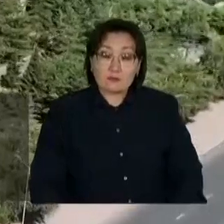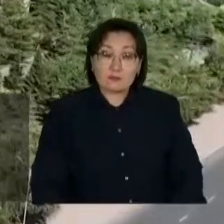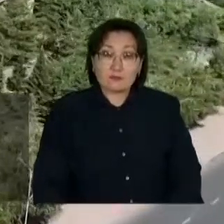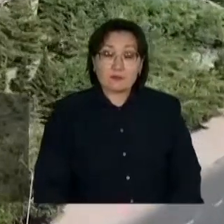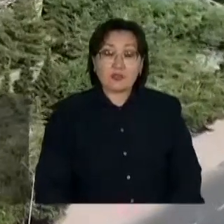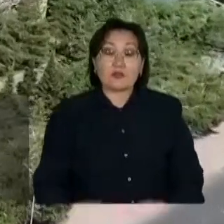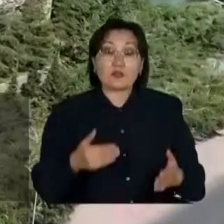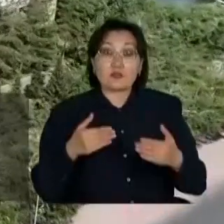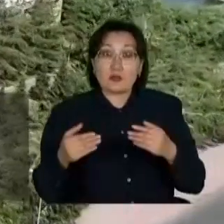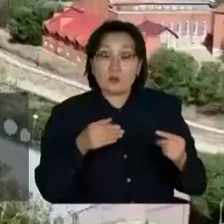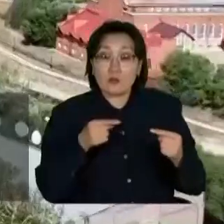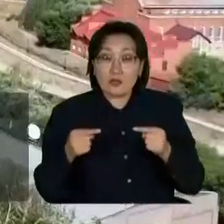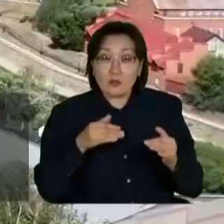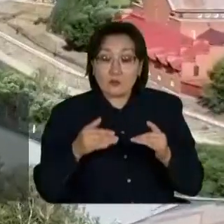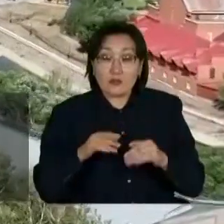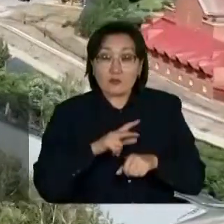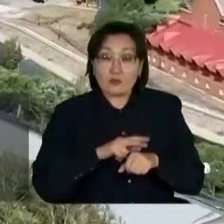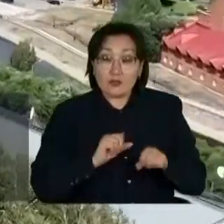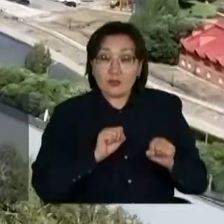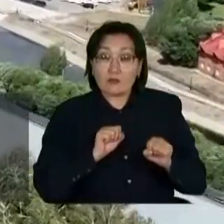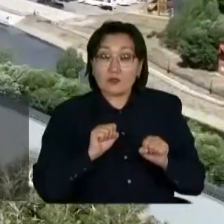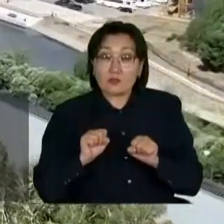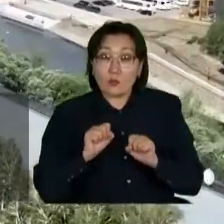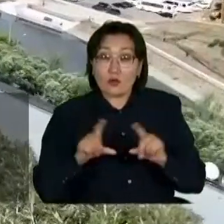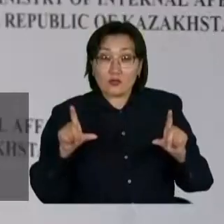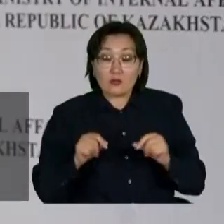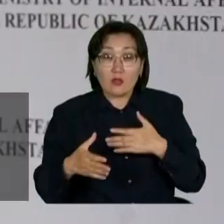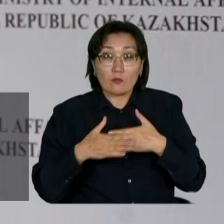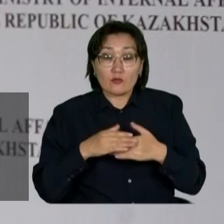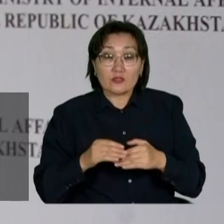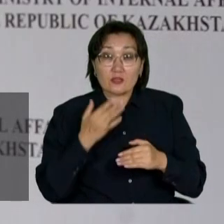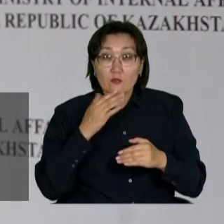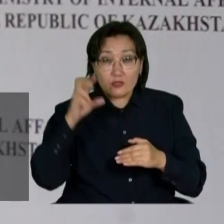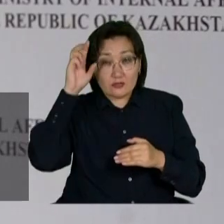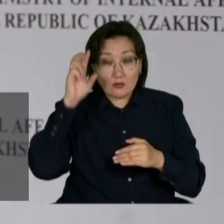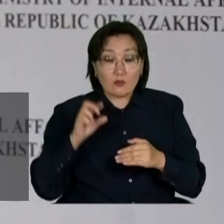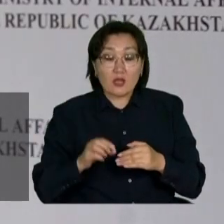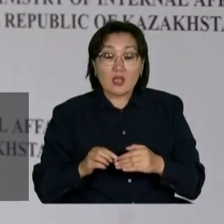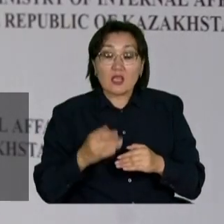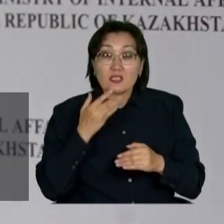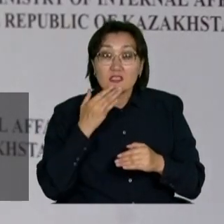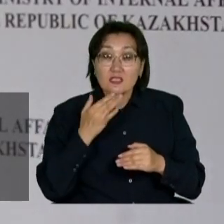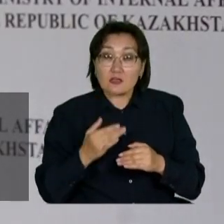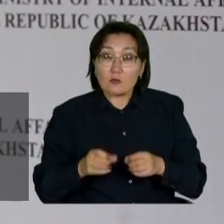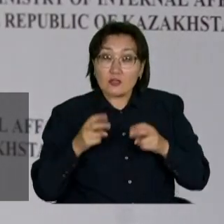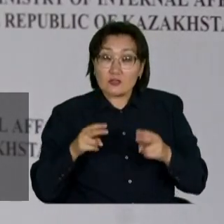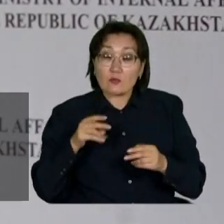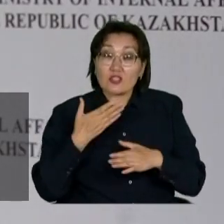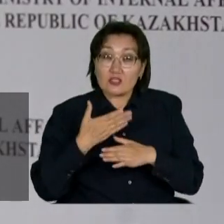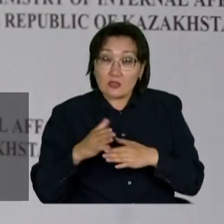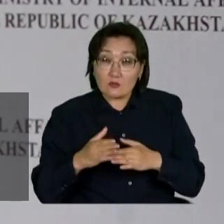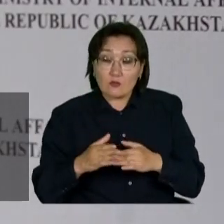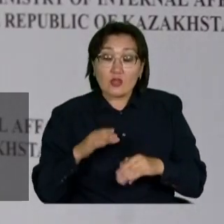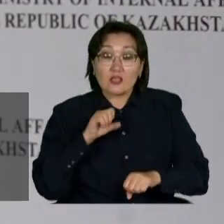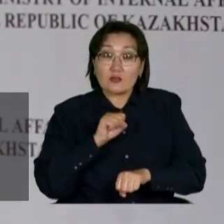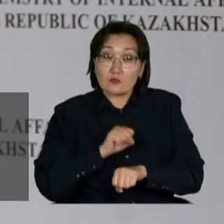Во взаимодействии с правоохранительными органами стран ближнего зарубежья поставлен заслон иностранным криминальным элементам. Своевременно